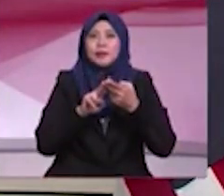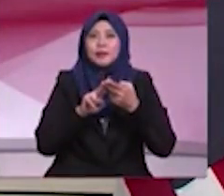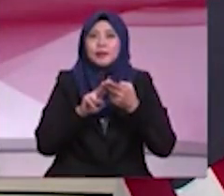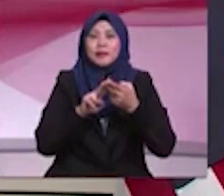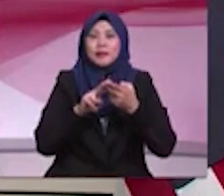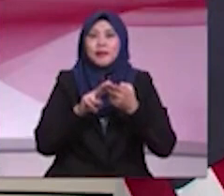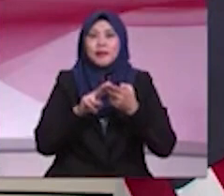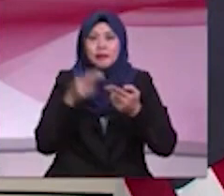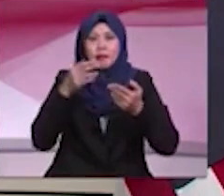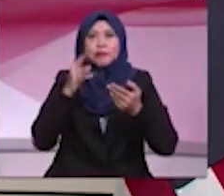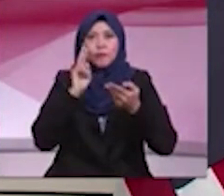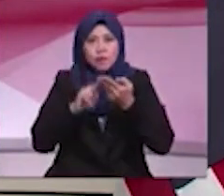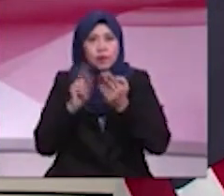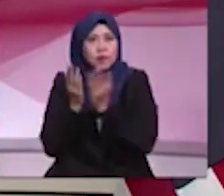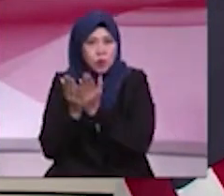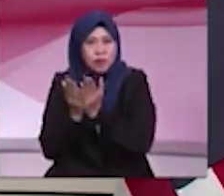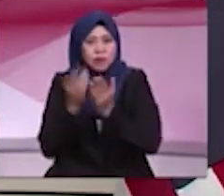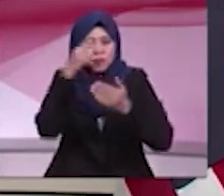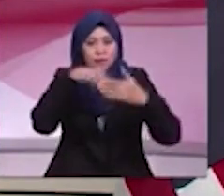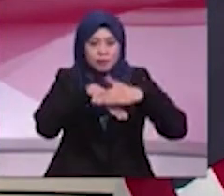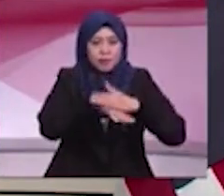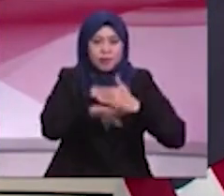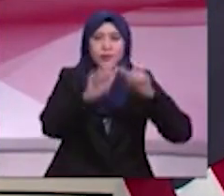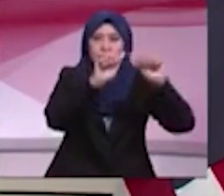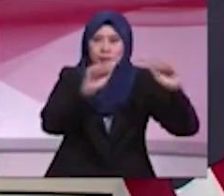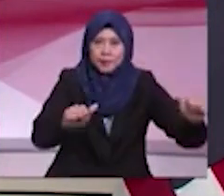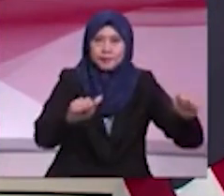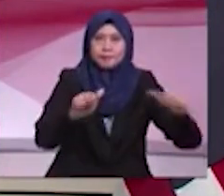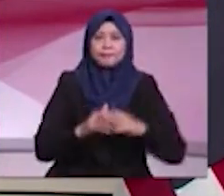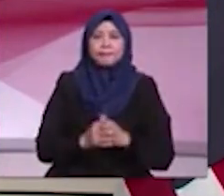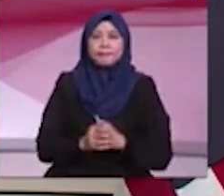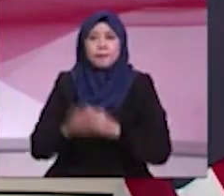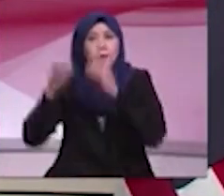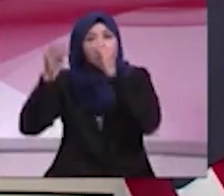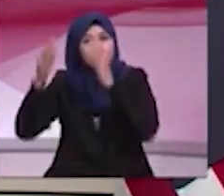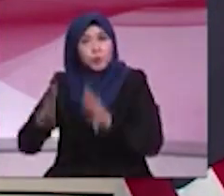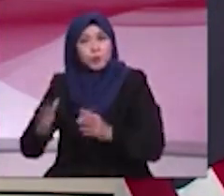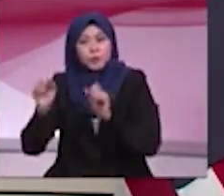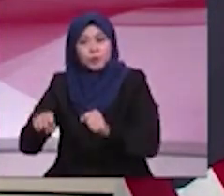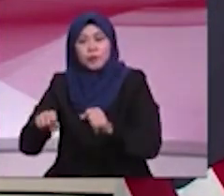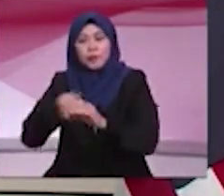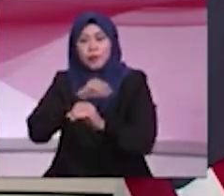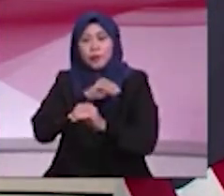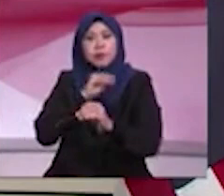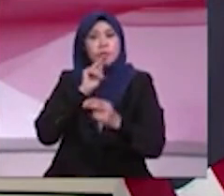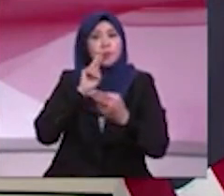kemasukan ke asrama mereka tersebut. Pihak guru boleh mengeluarkan surat